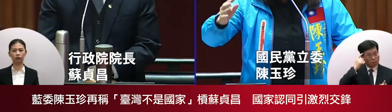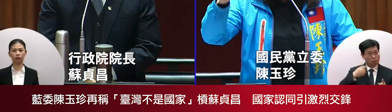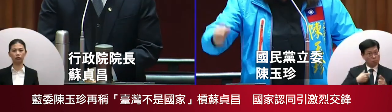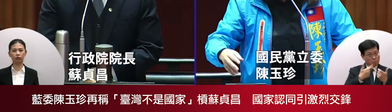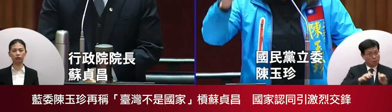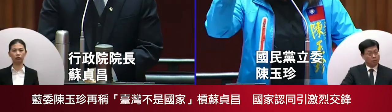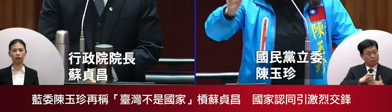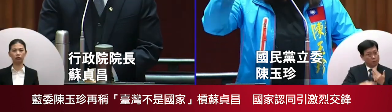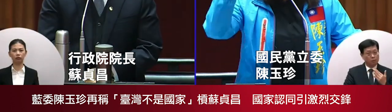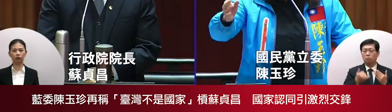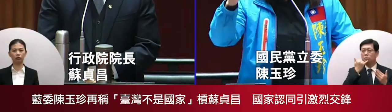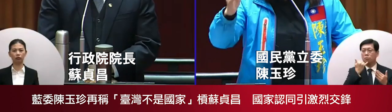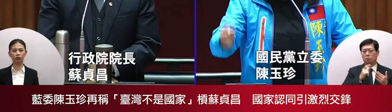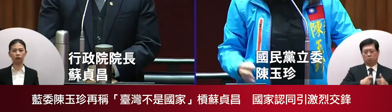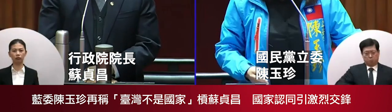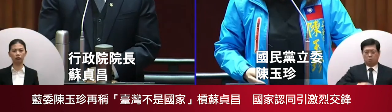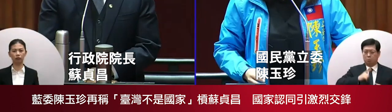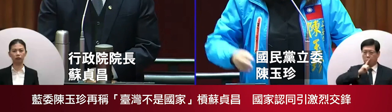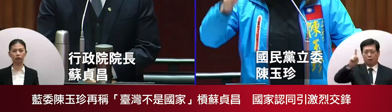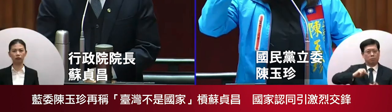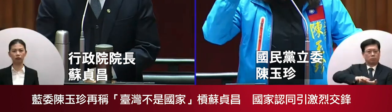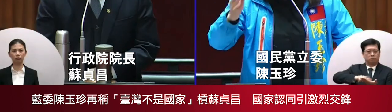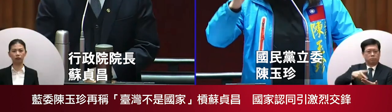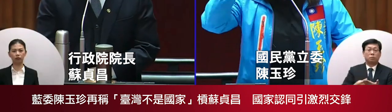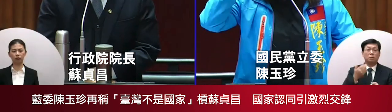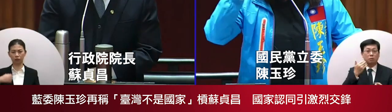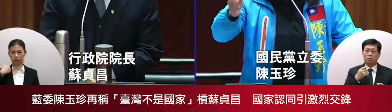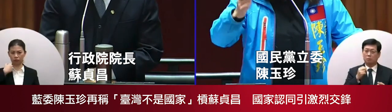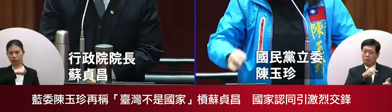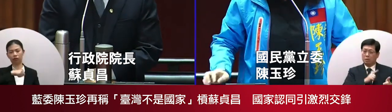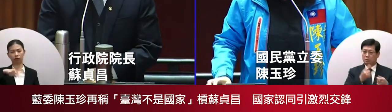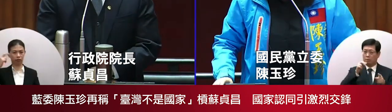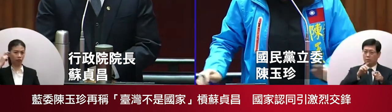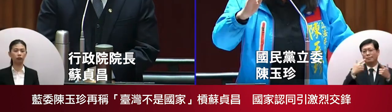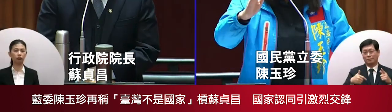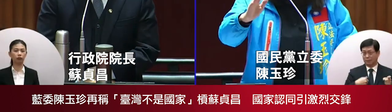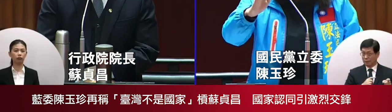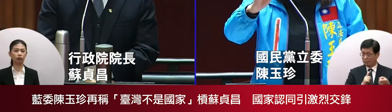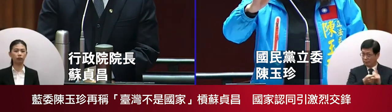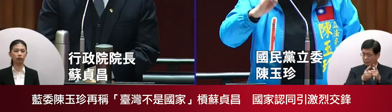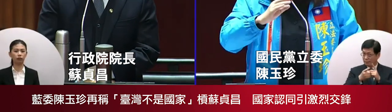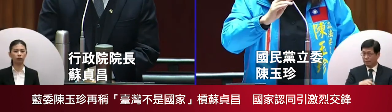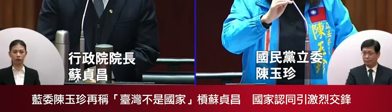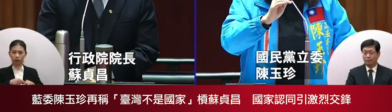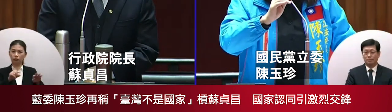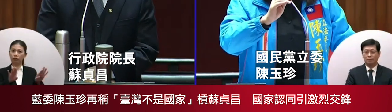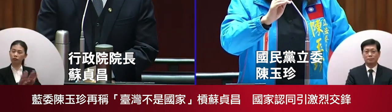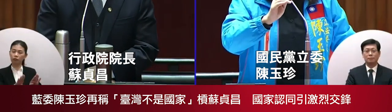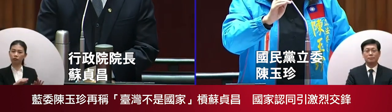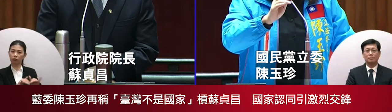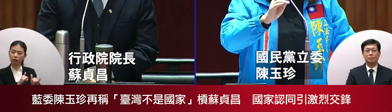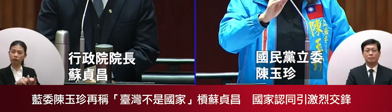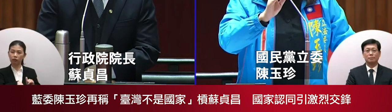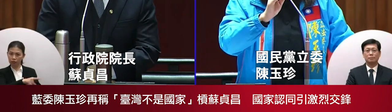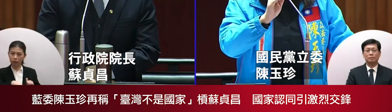合现况实情？请你们勇敢的去做。不然我就一直认为你们在欺骗人民。你不要一直 金门的同胞当年浴